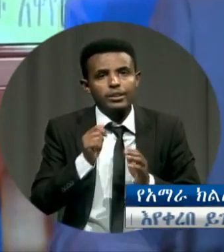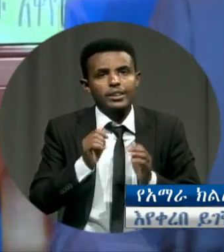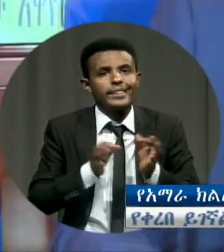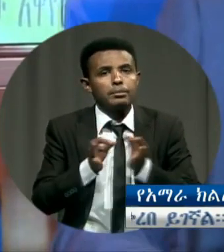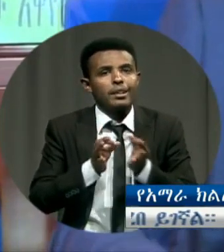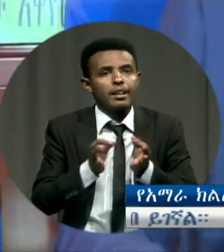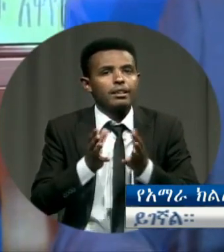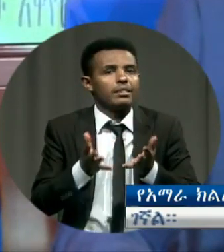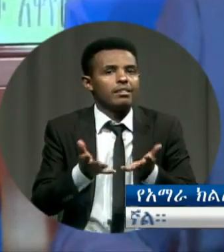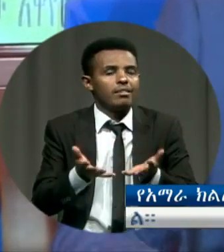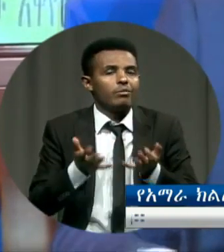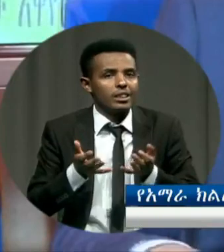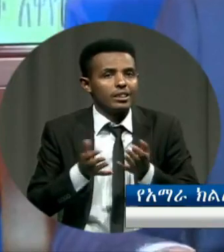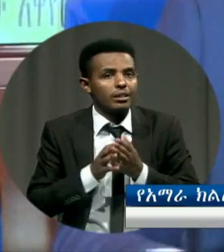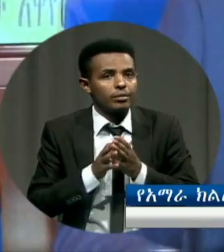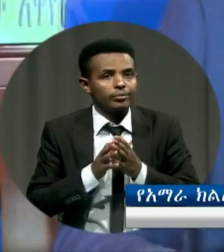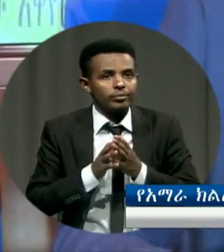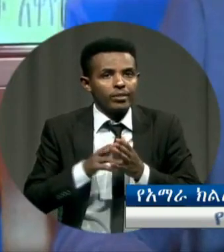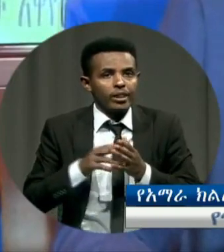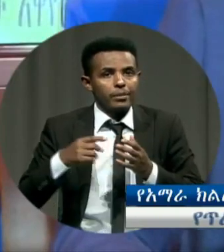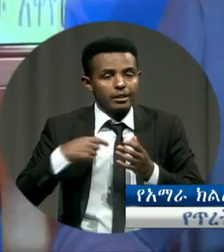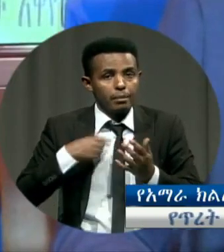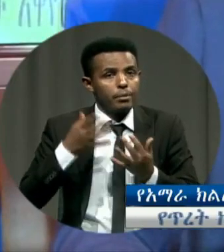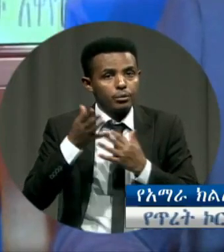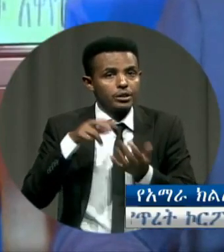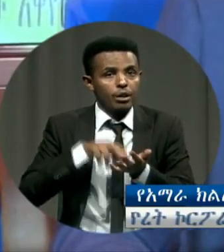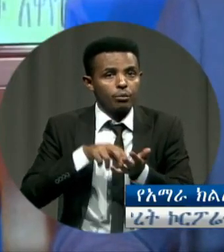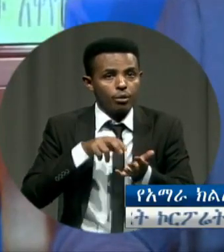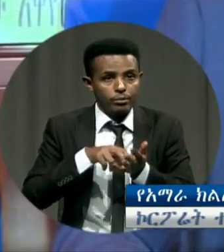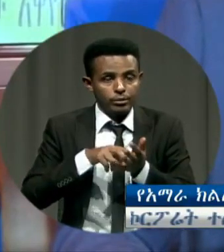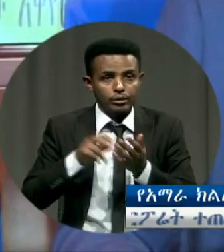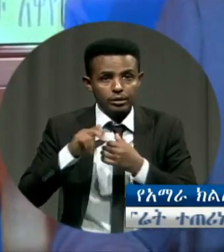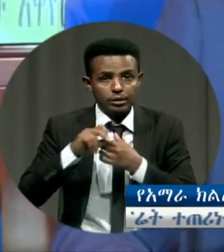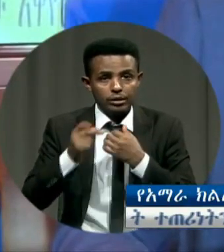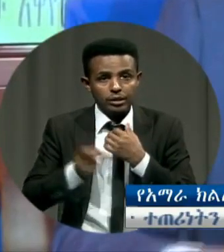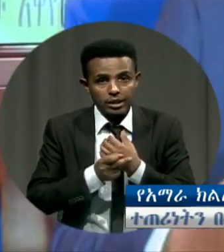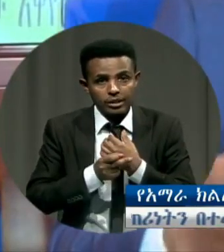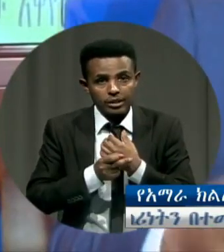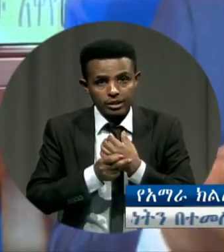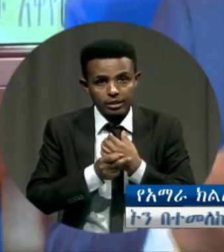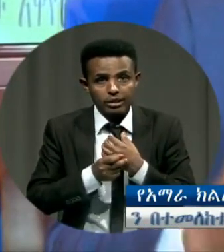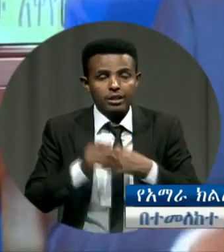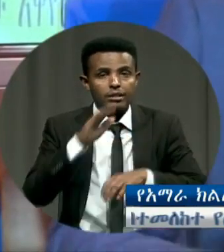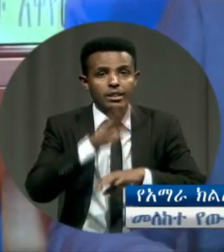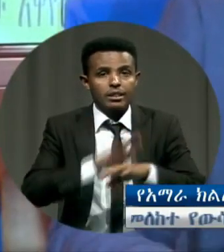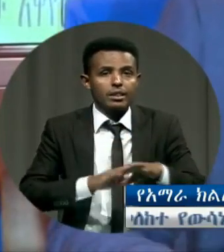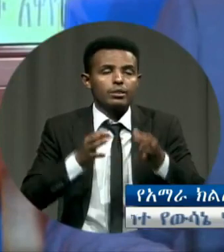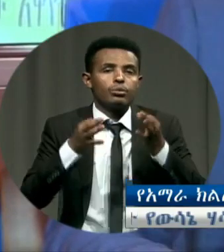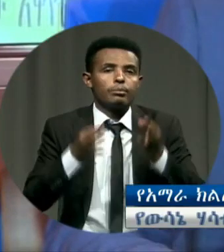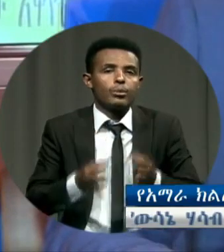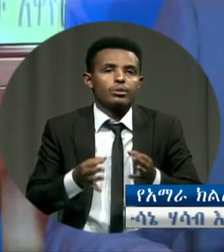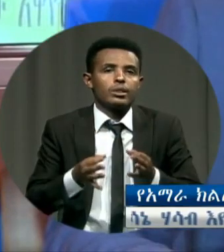እንዲብራራልኝ ይፈልጋለሁ በኔ በኩል ያቋቋምሁትን ድርጅት ያቋቋመውን ይሄ ምክር ቤት ያቋቋመውን ድርጅት ነው ተጠሪነቱን